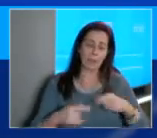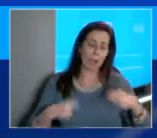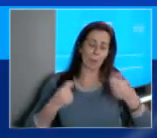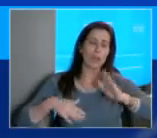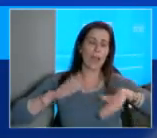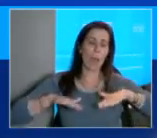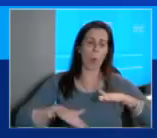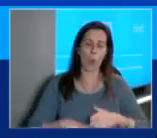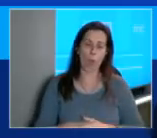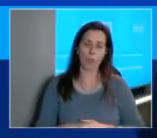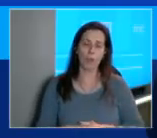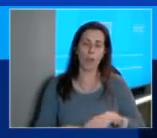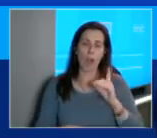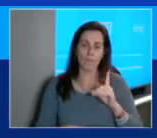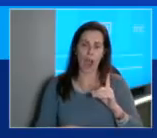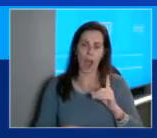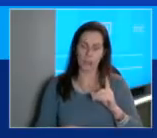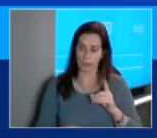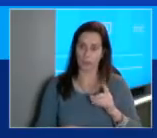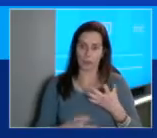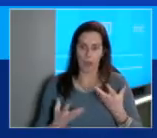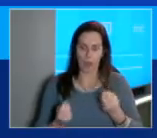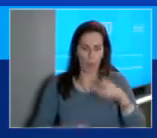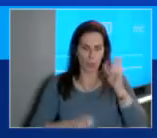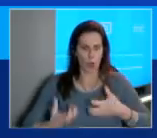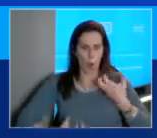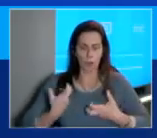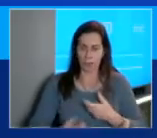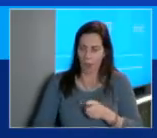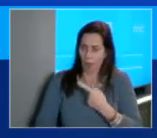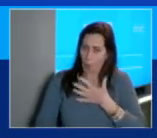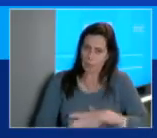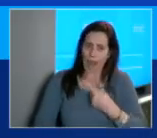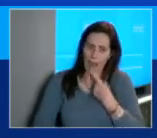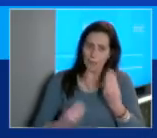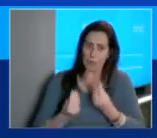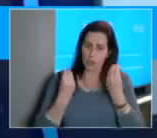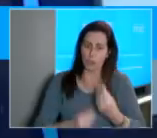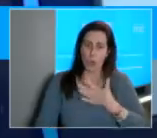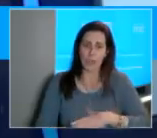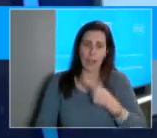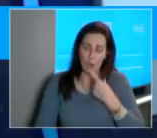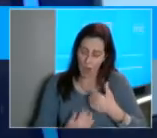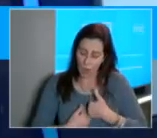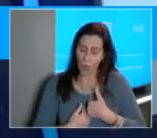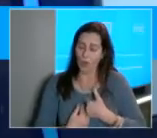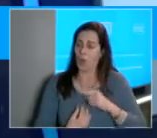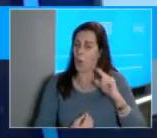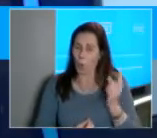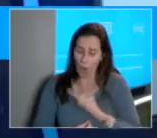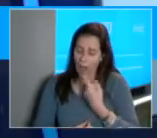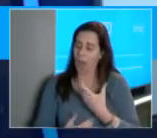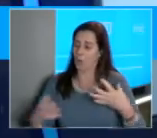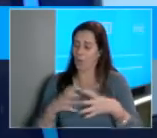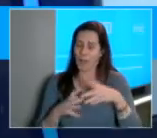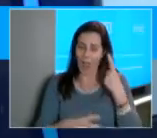של דרבוקות, ואז בעצם מעלה את חמתם של הרבה מאוד אנשים. בא בטוב, רצה להגיד. בדיוק, רצה להגיד, אנחנו קור היתוך